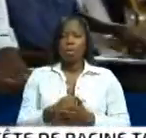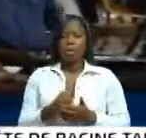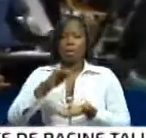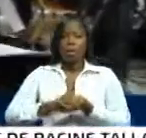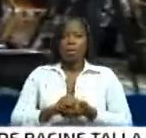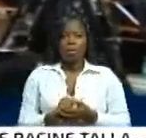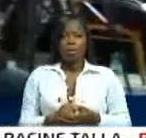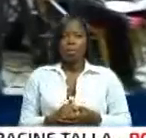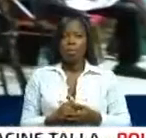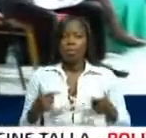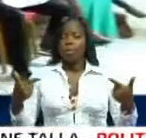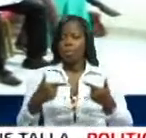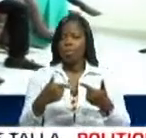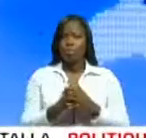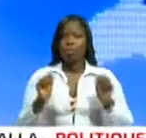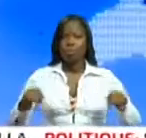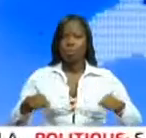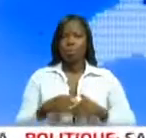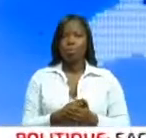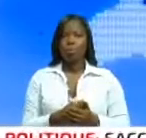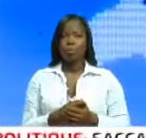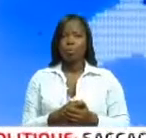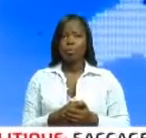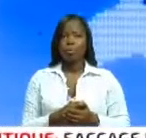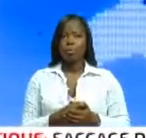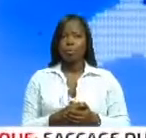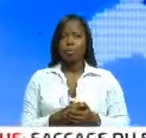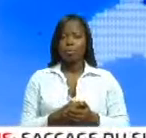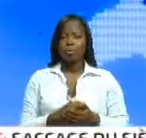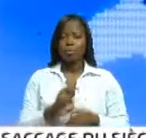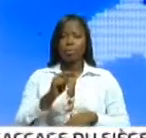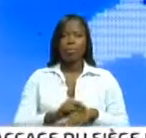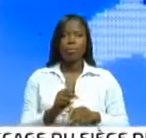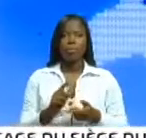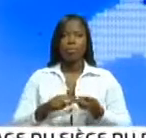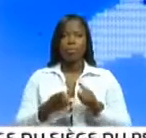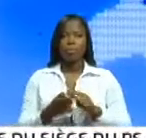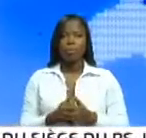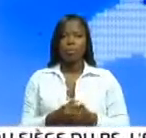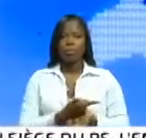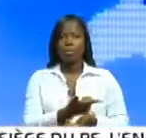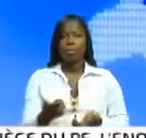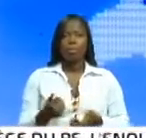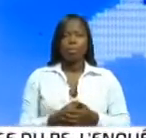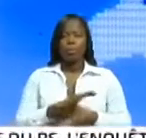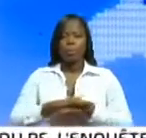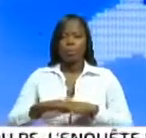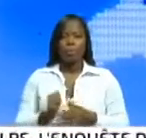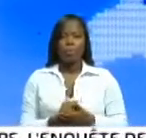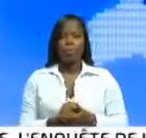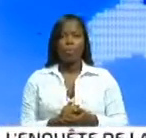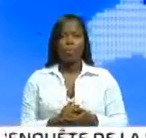terme advienne que pourra abdou l'un de ses camarades du cusems se déversent leur bile sur le régime en place